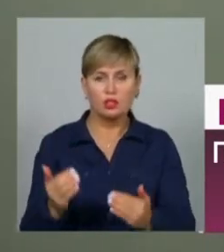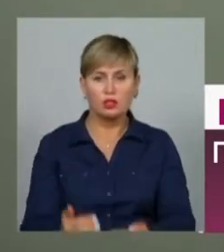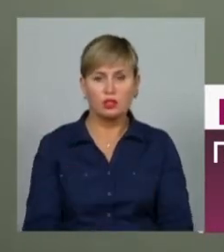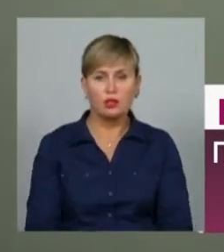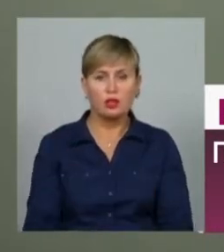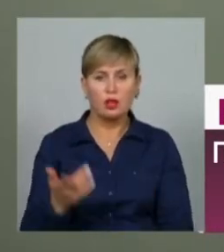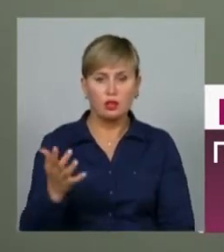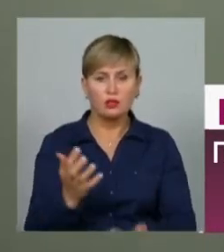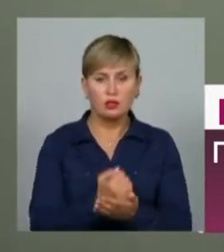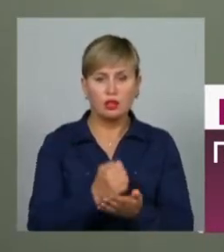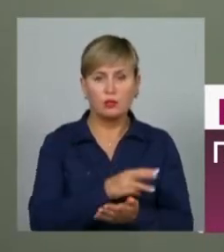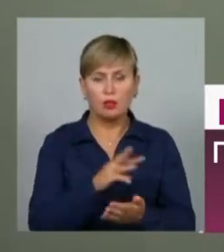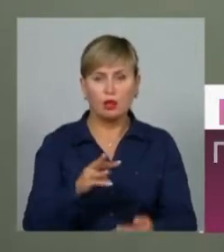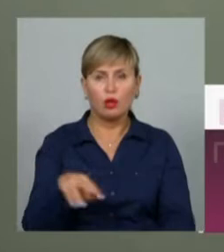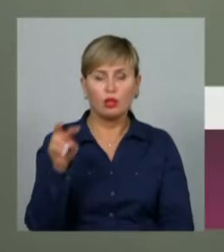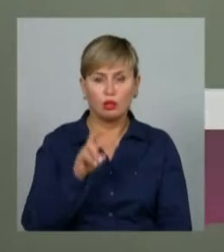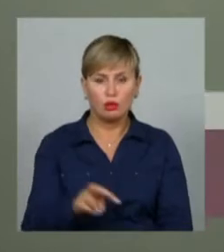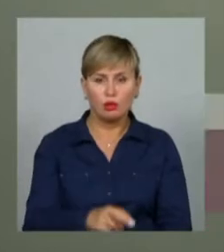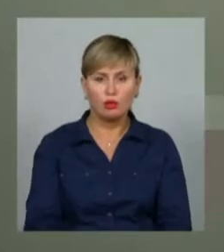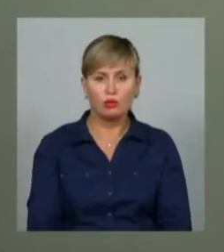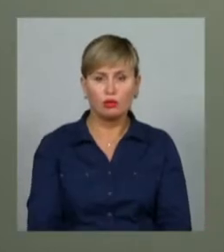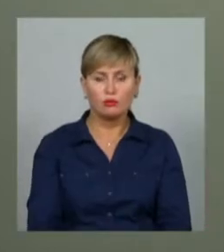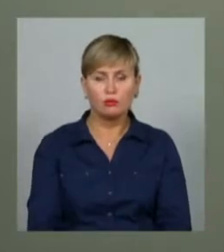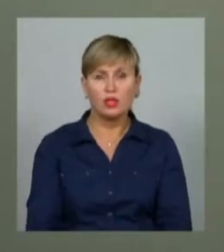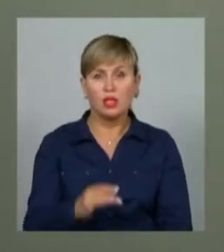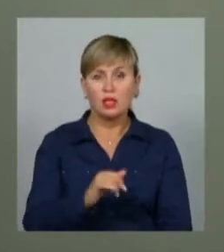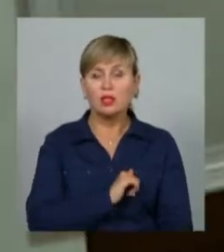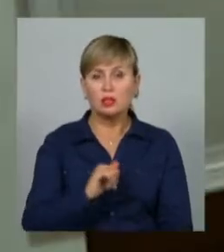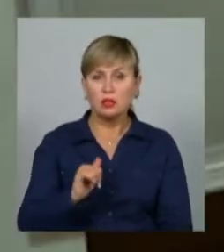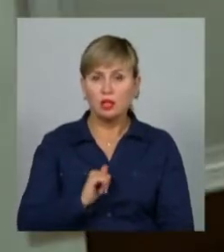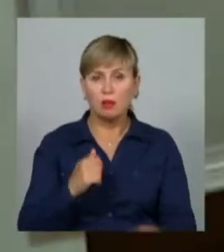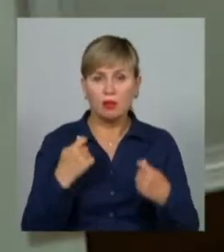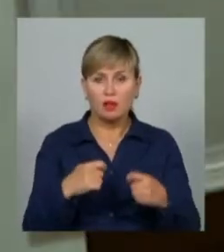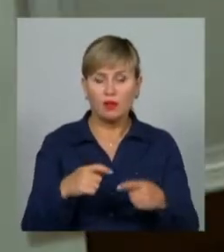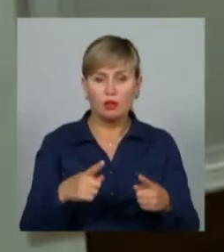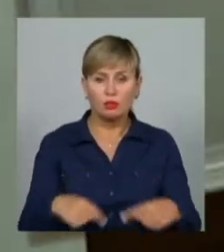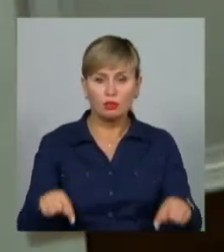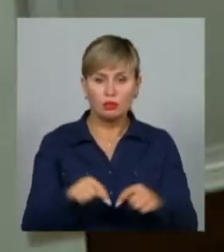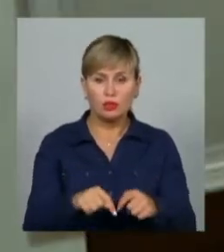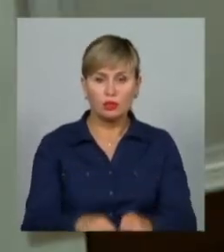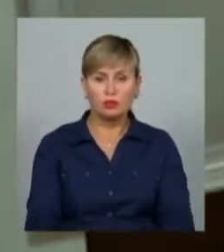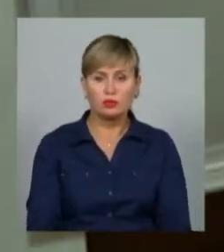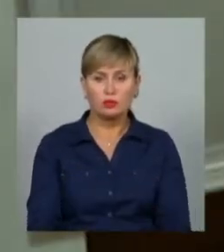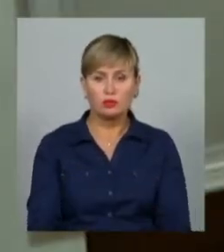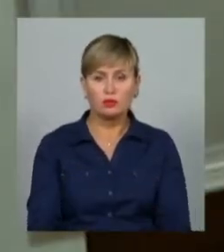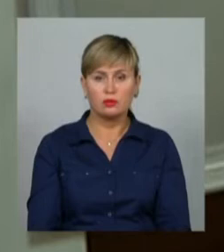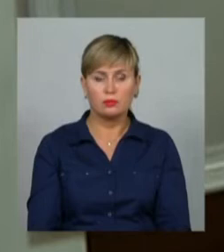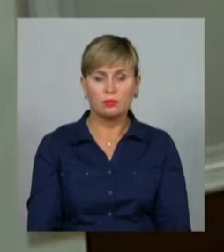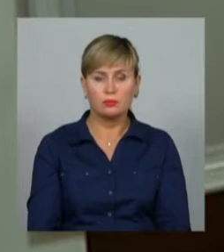они заработали миллионы долларов. Они сами продали эти земельные участки. Я со всеми вещественными доказательствами